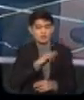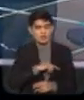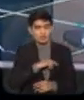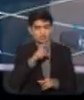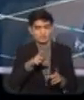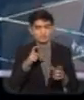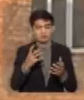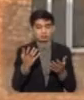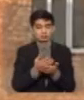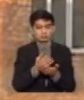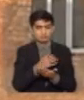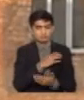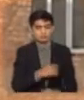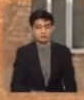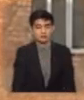анықталыпты.